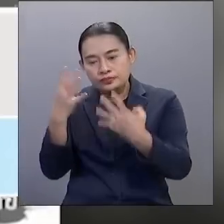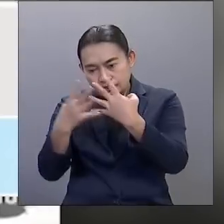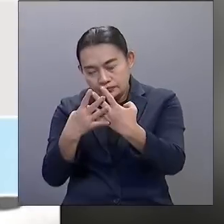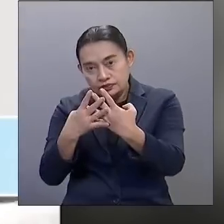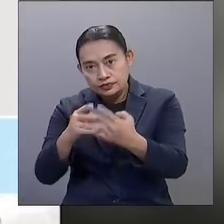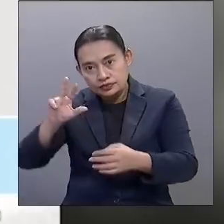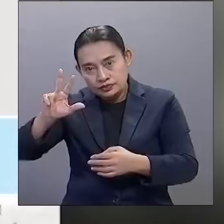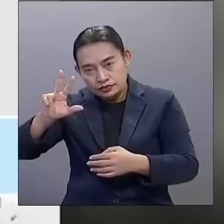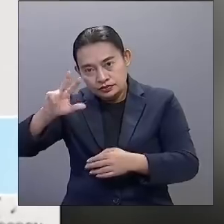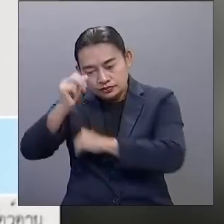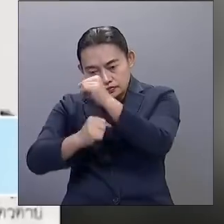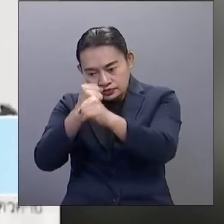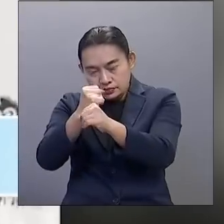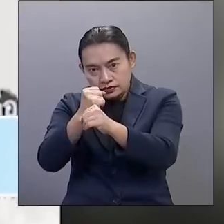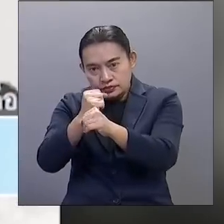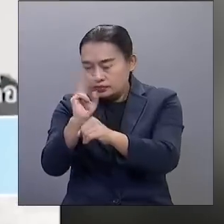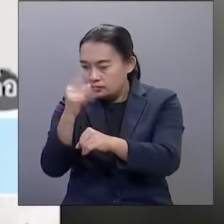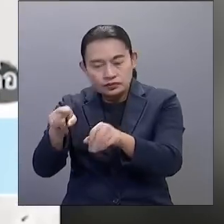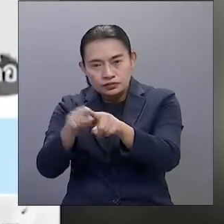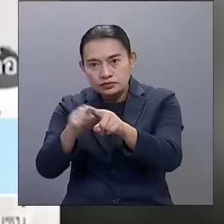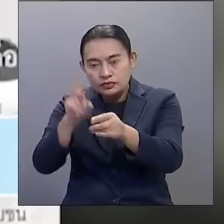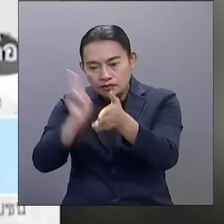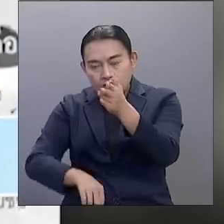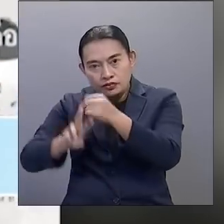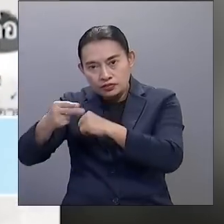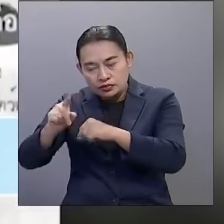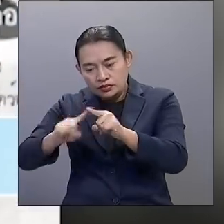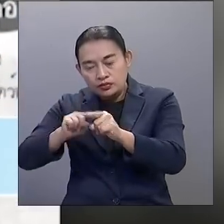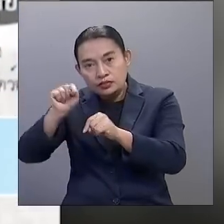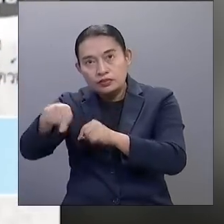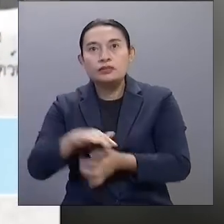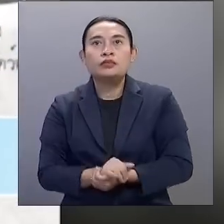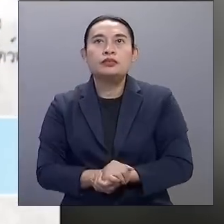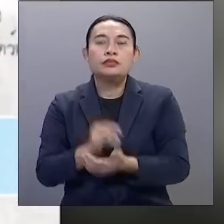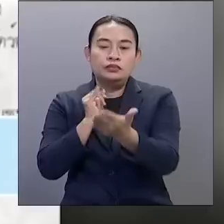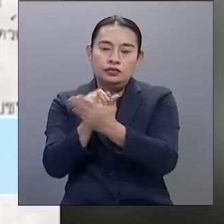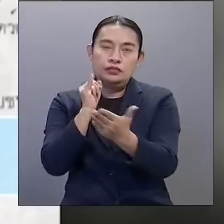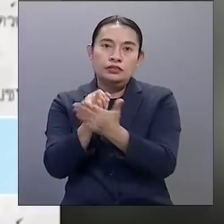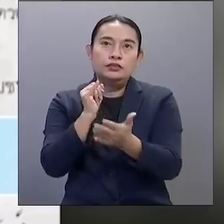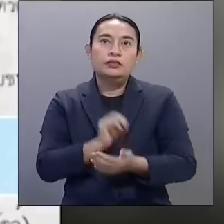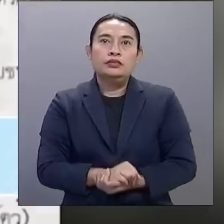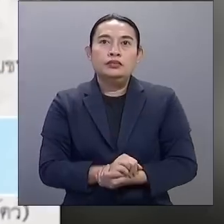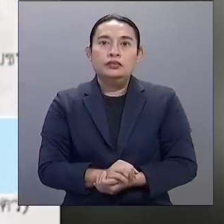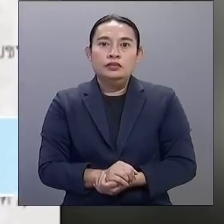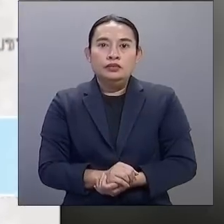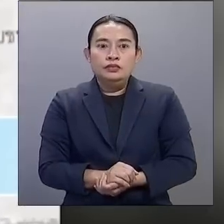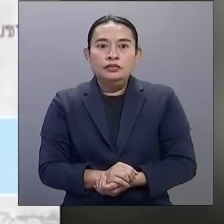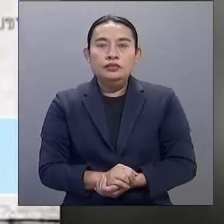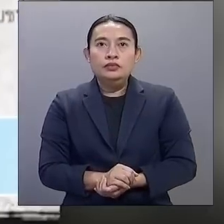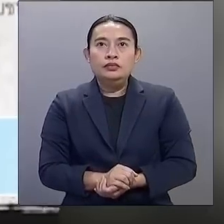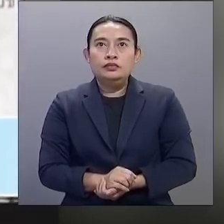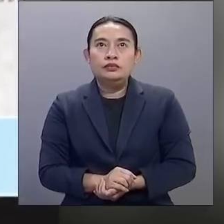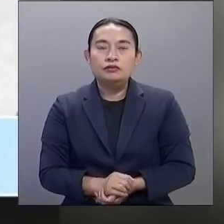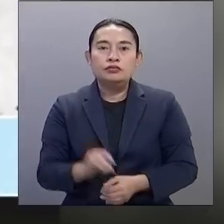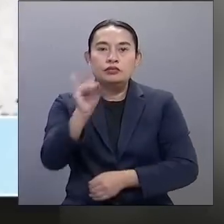รับไม่เกิน 60,000 บาทพร้อมทั้งจำทั้งปรับ อันนี้กรณีคนที่ทำร้ายสัตว ์ใช่ ต้องครับถูกต้องครับคือต้องบอกงี้ก่อนว่าการทำร้ายสัตว์เนี่ยไ